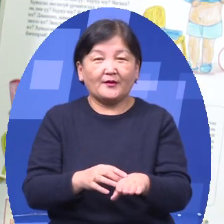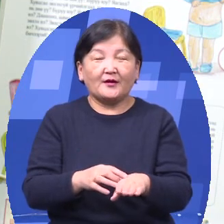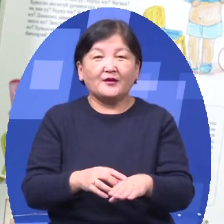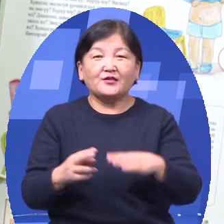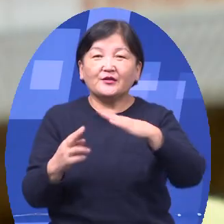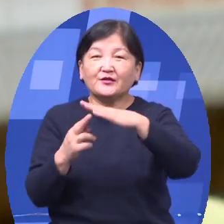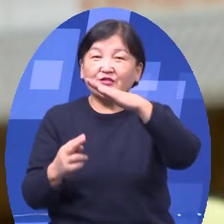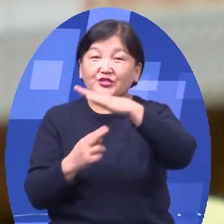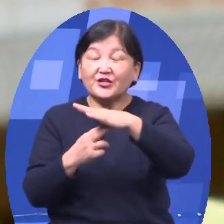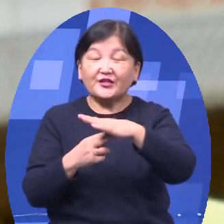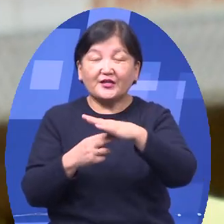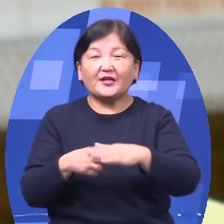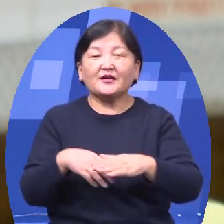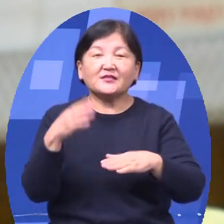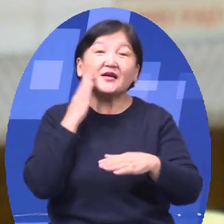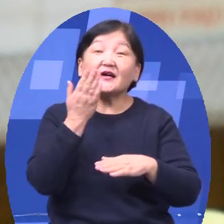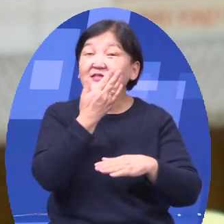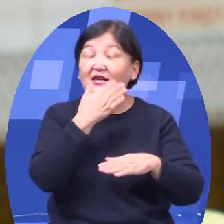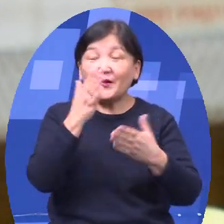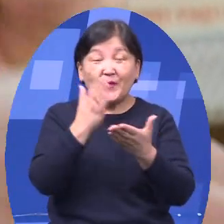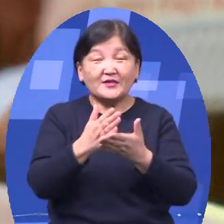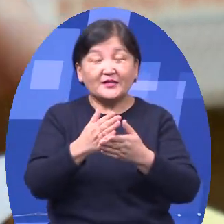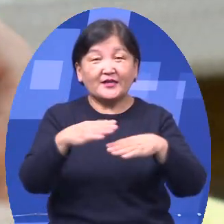баялаг сайхан зассан ширээний зургийг наалаа.